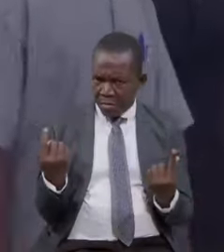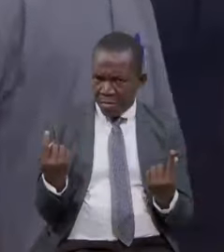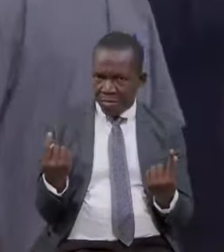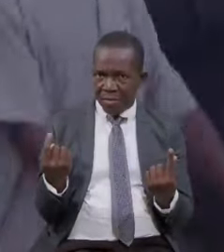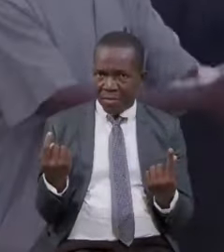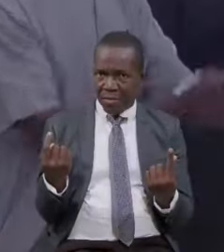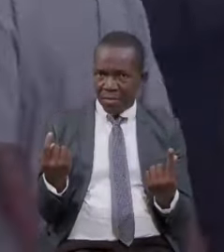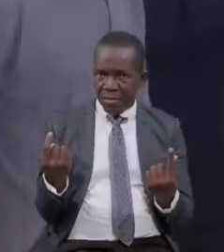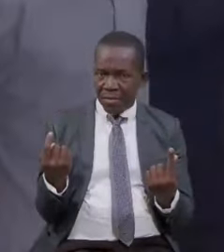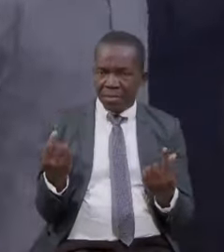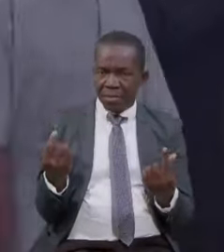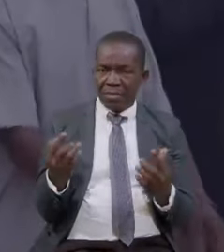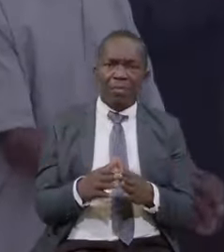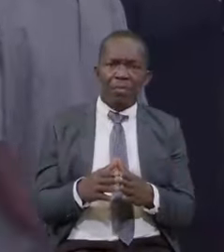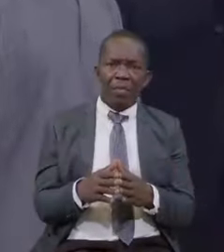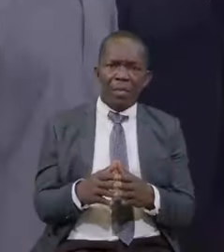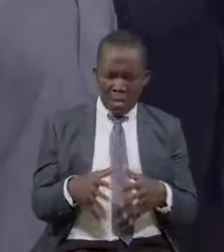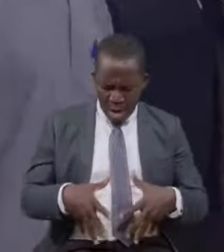péché la